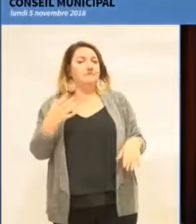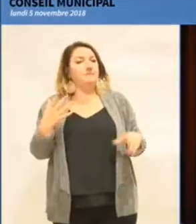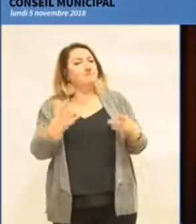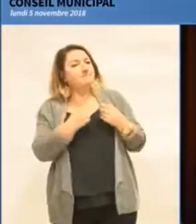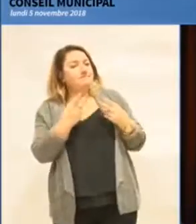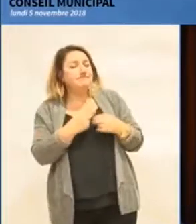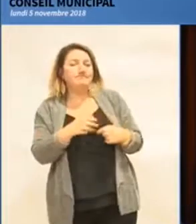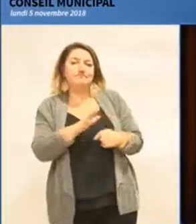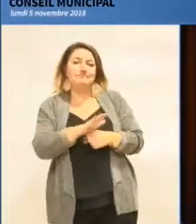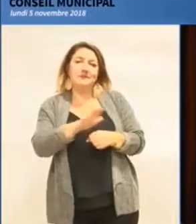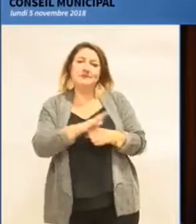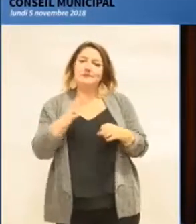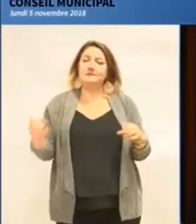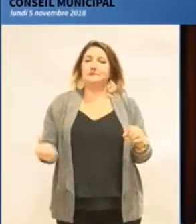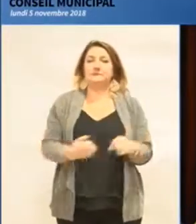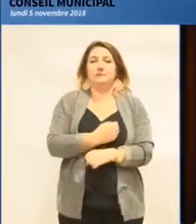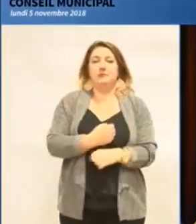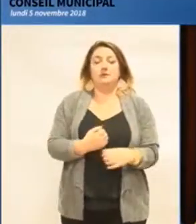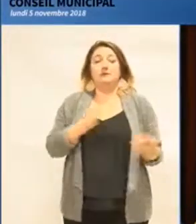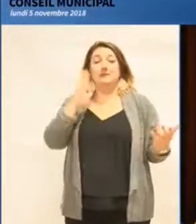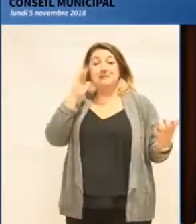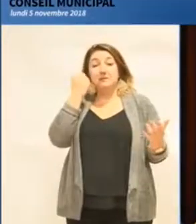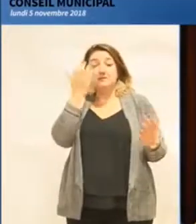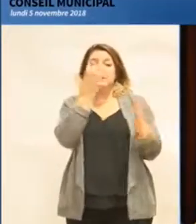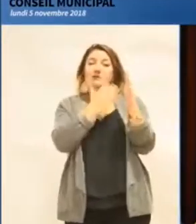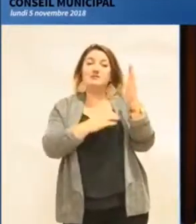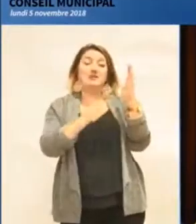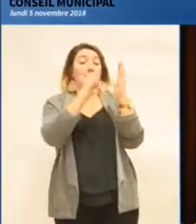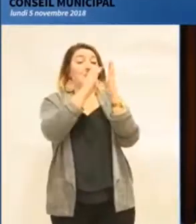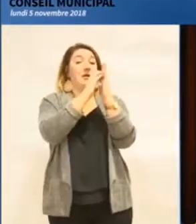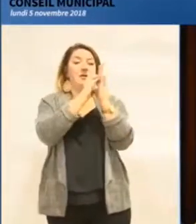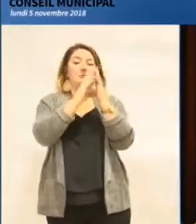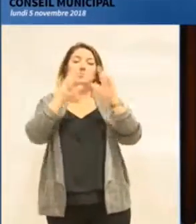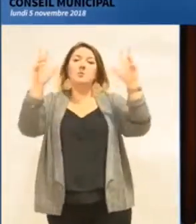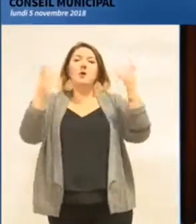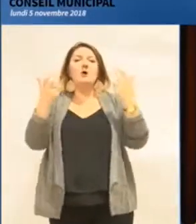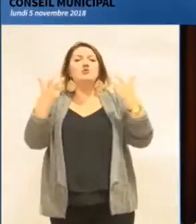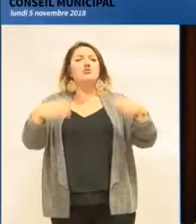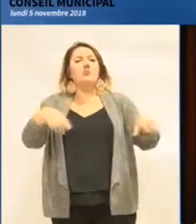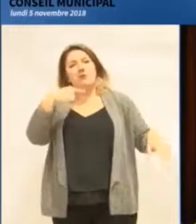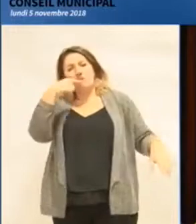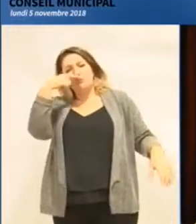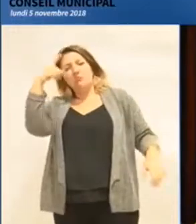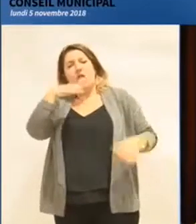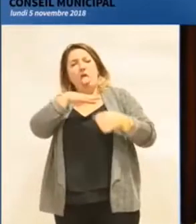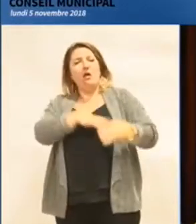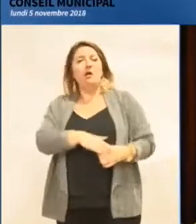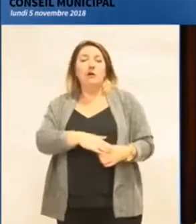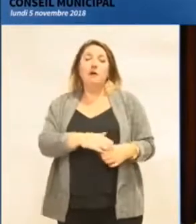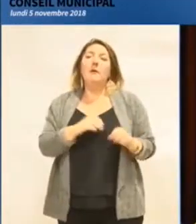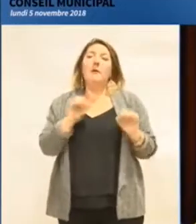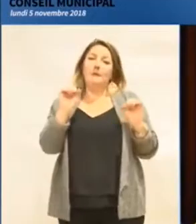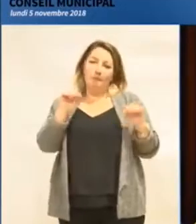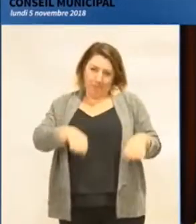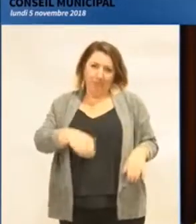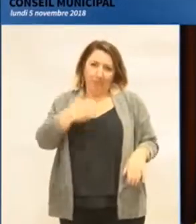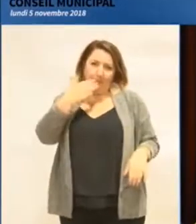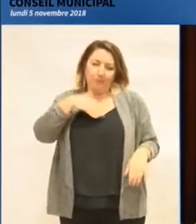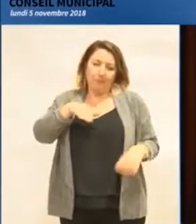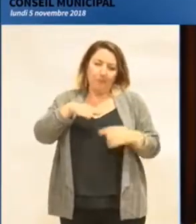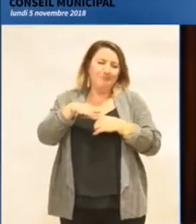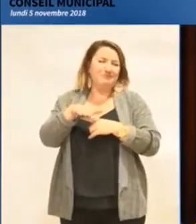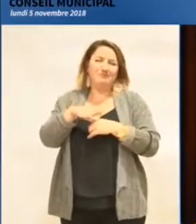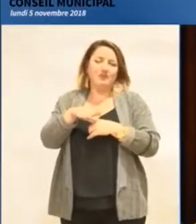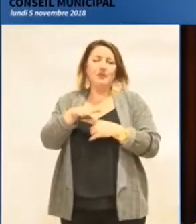une occasion ratée. J'allais dire peut mieux faire, mais je ne veux pas paraître méprisant parce que ça n'est pas le sens du propos. Vous avez